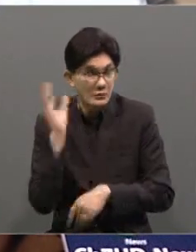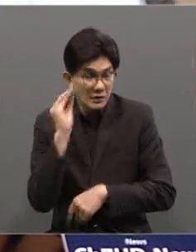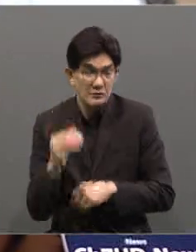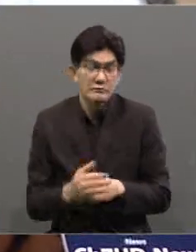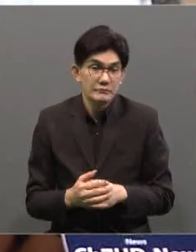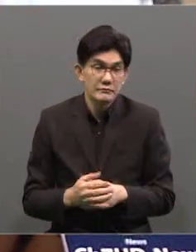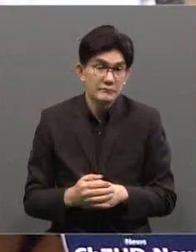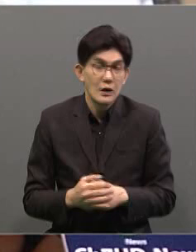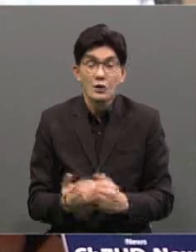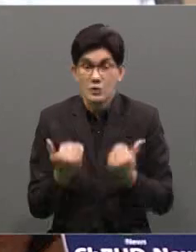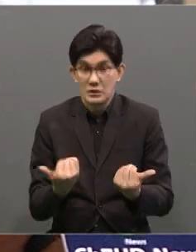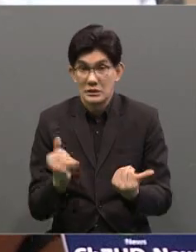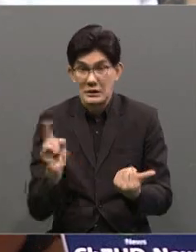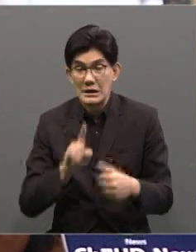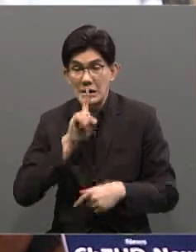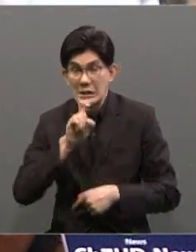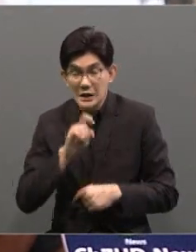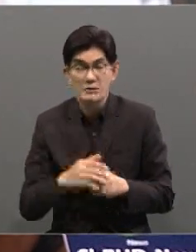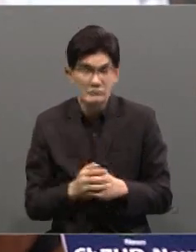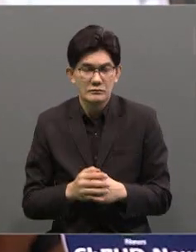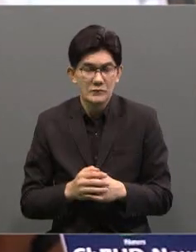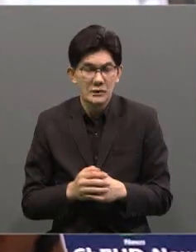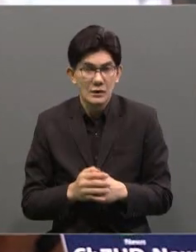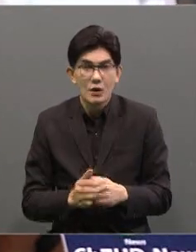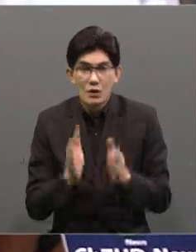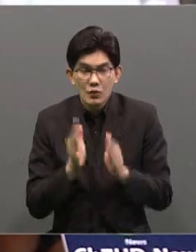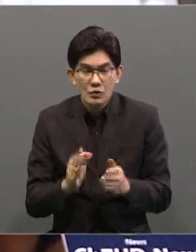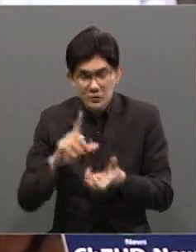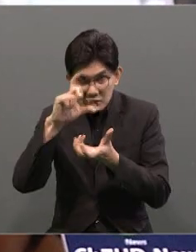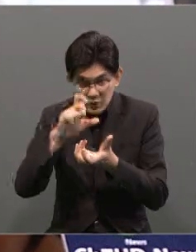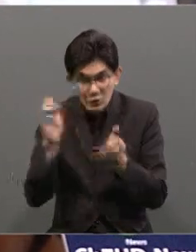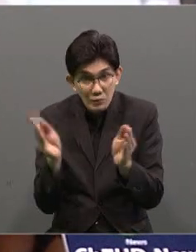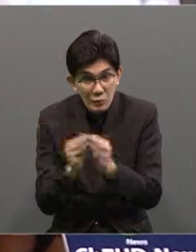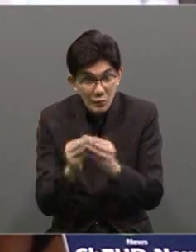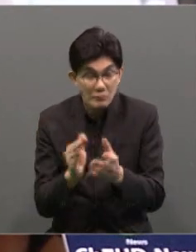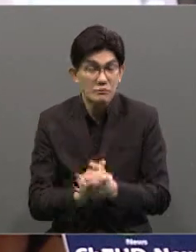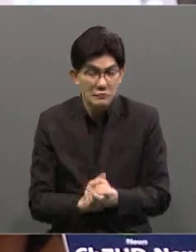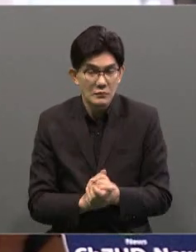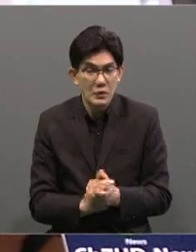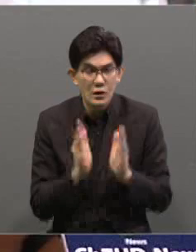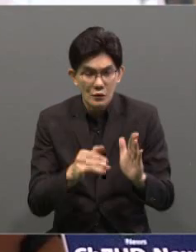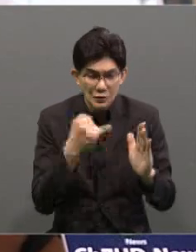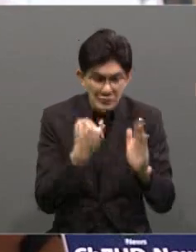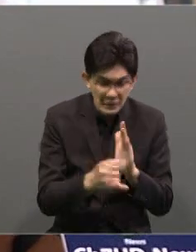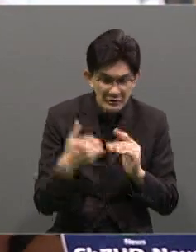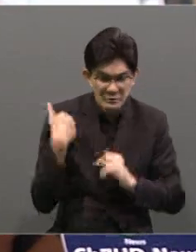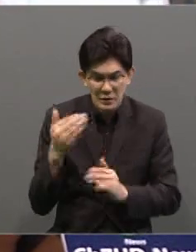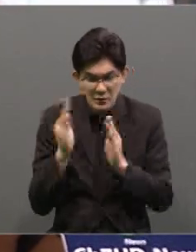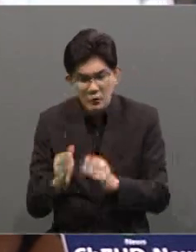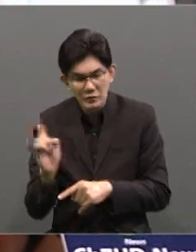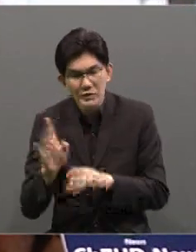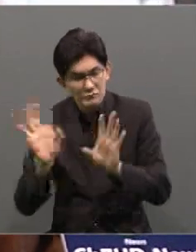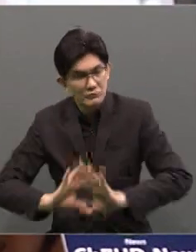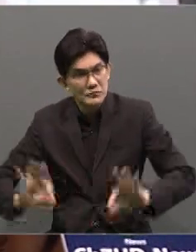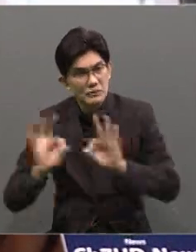พงศธรบ่อยอย่างนี้ฮะว่าวันนี้เนี่ยได้สอบถามเส้นได้เรื่องบุคคลที่ไปถ่ายรูปด้วยซึ่งมันมีทั้งผู้ต้องหาแล้วก็มีทั้งพยานในคดี